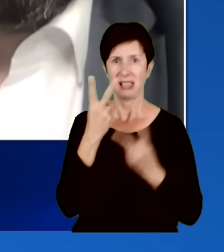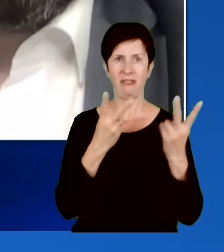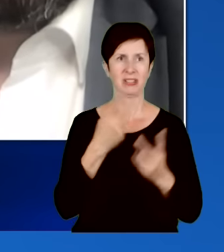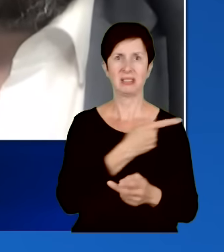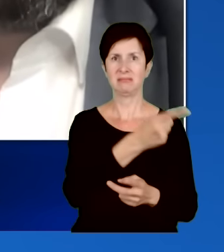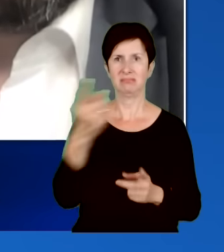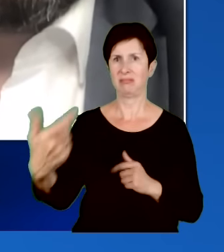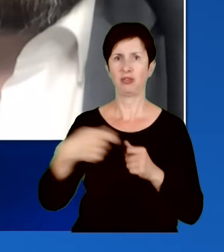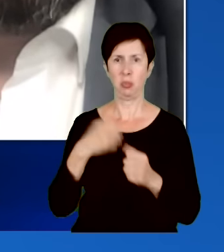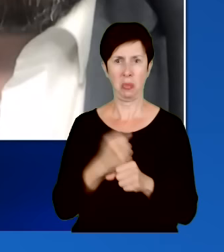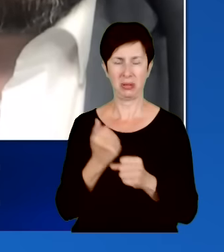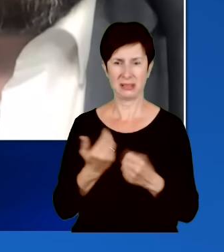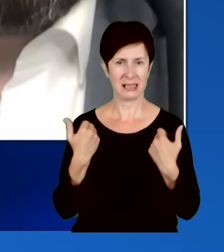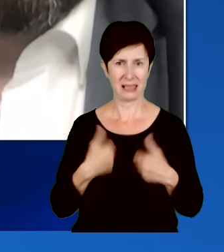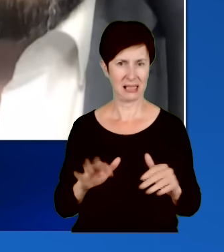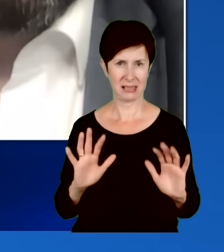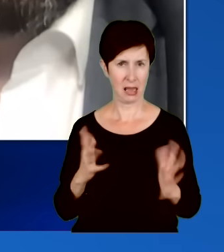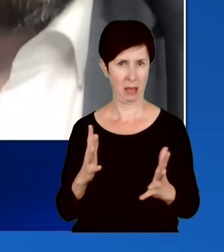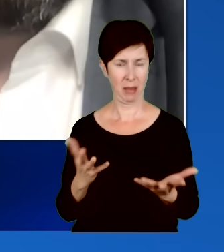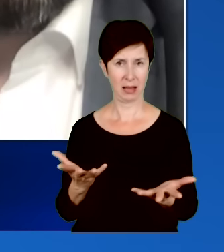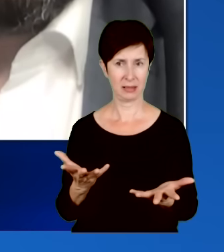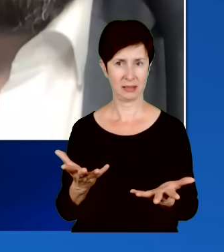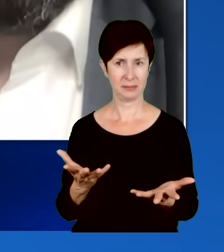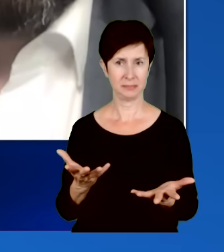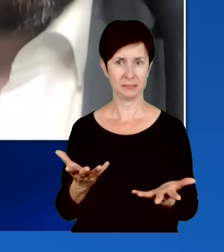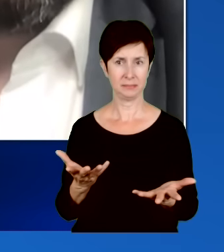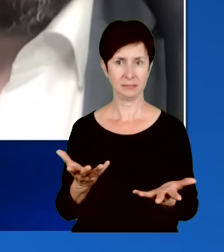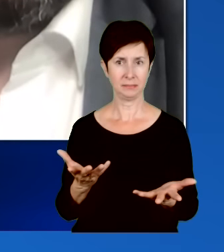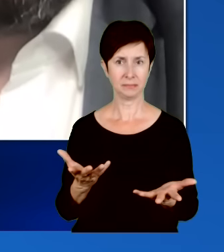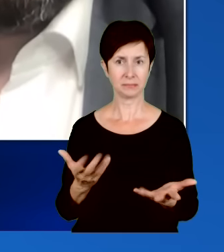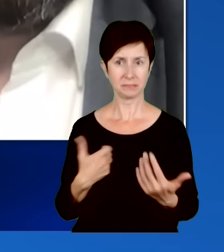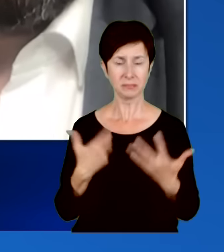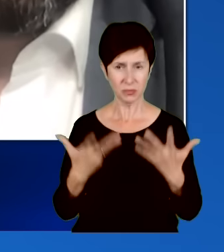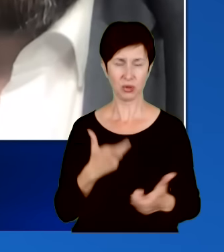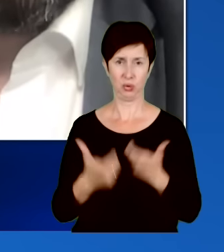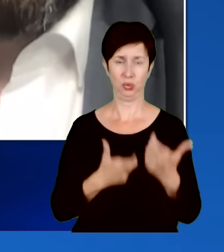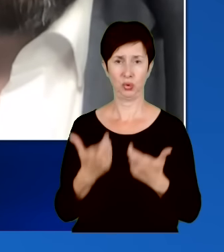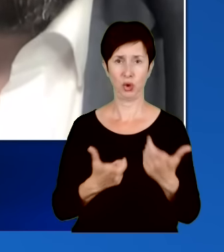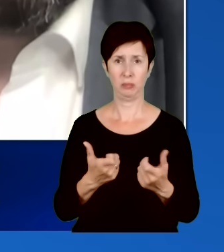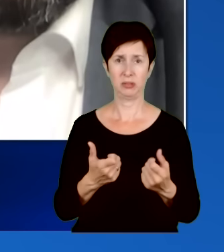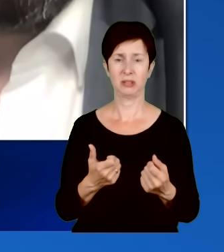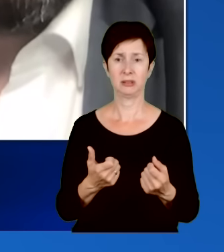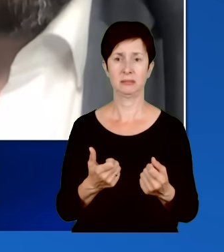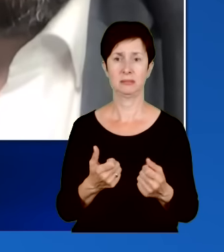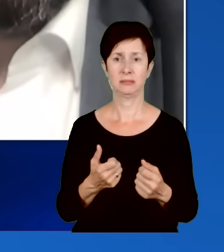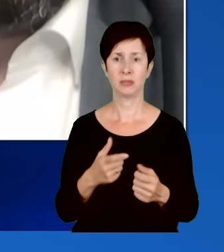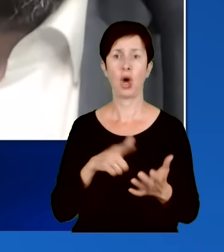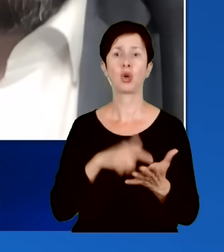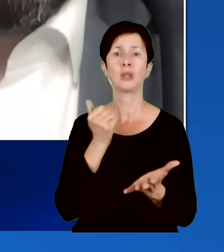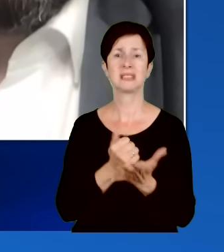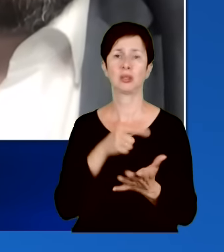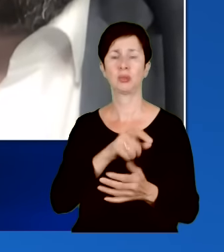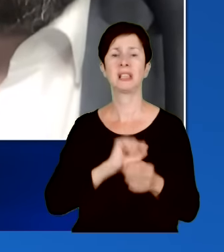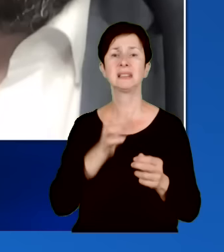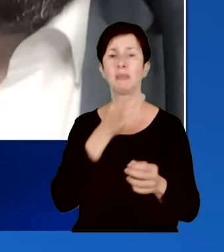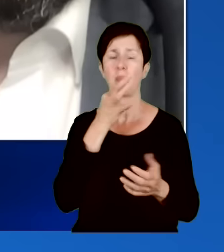współpracy w takim projekcie aby dokonać takiego resetu Konstytucyjnego podkreślam Konstytucyjnego No tak